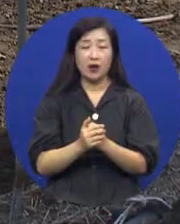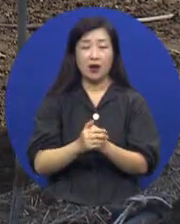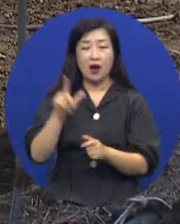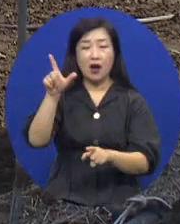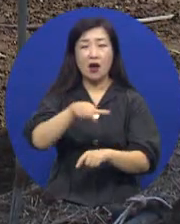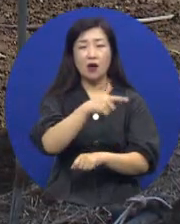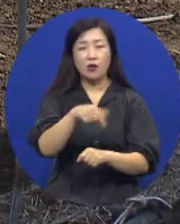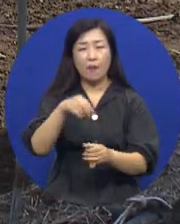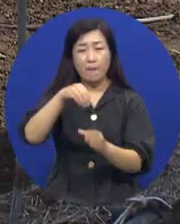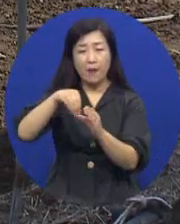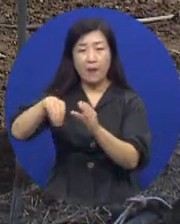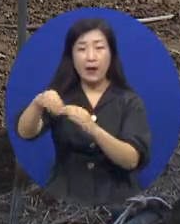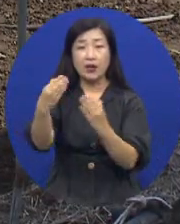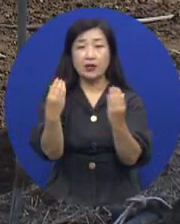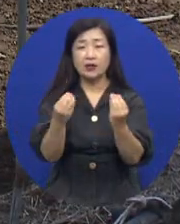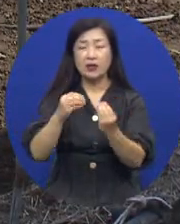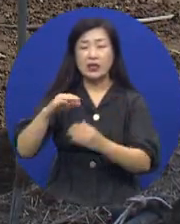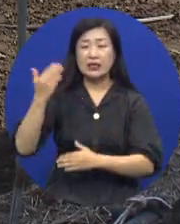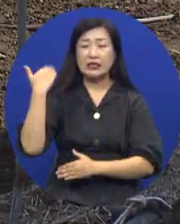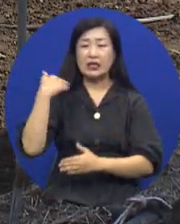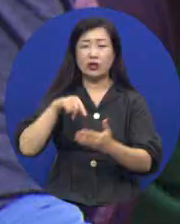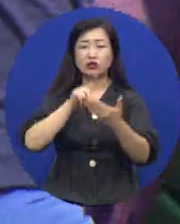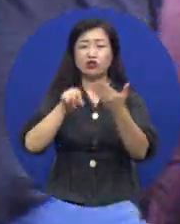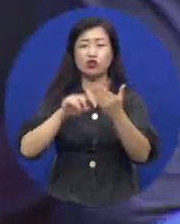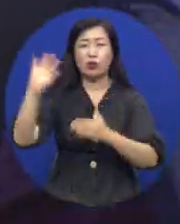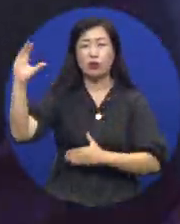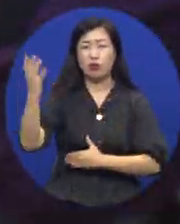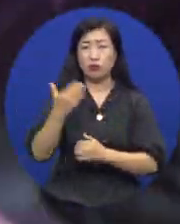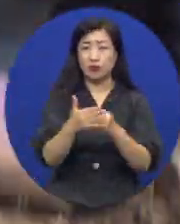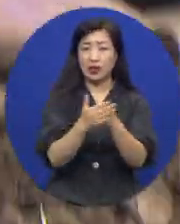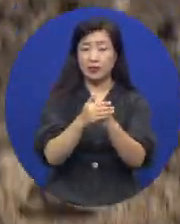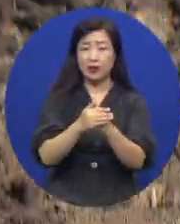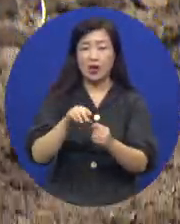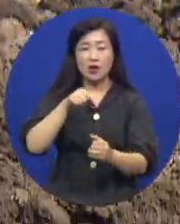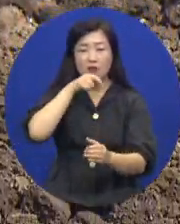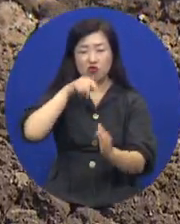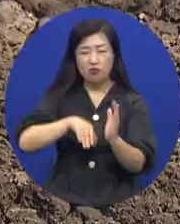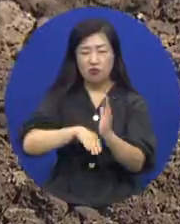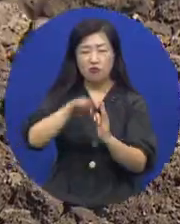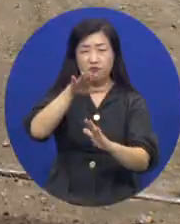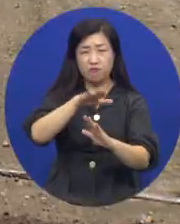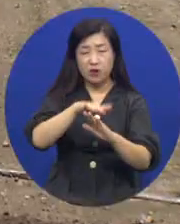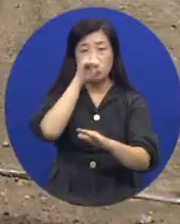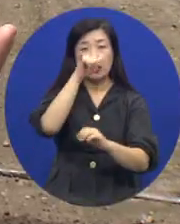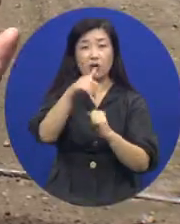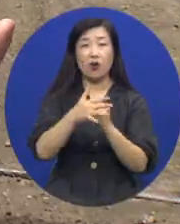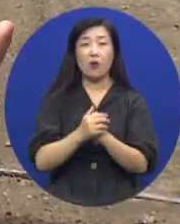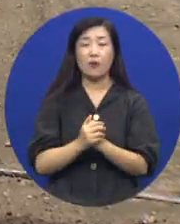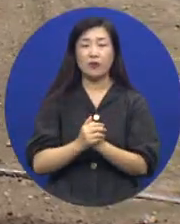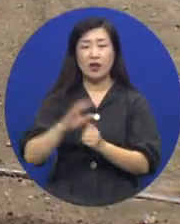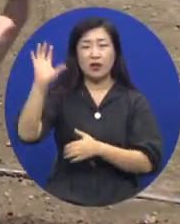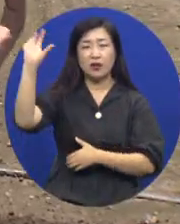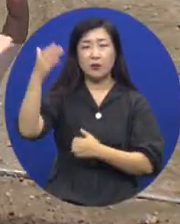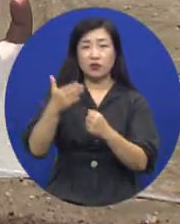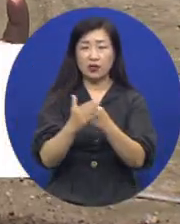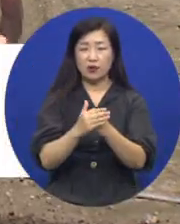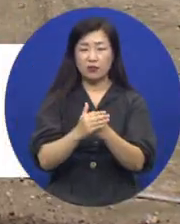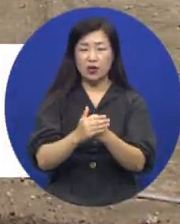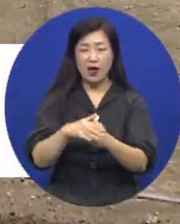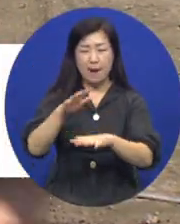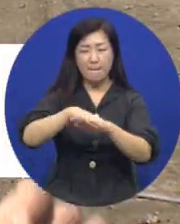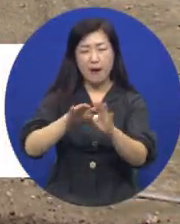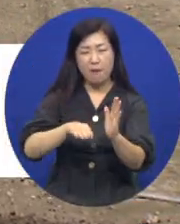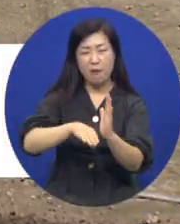파종을 마쳤지만 지난달 태풍으로 일대가 물에 잠기면서 다시 파종에 나선 겁니다. 태풍 때문에 물에